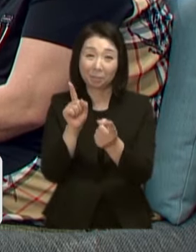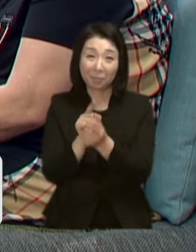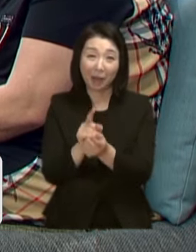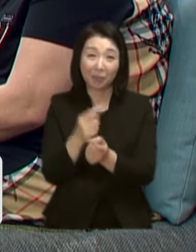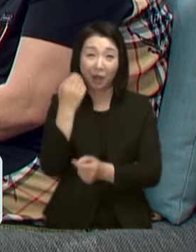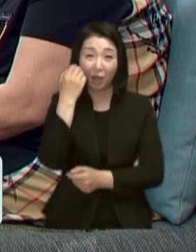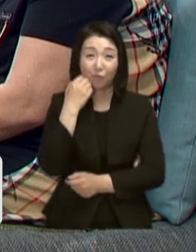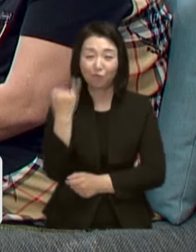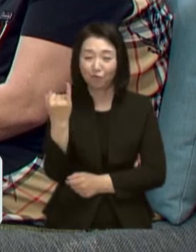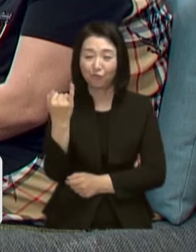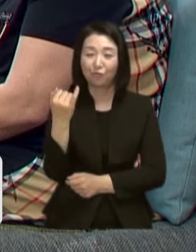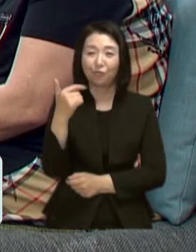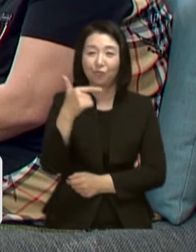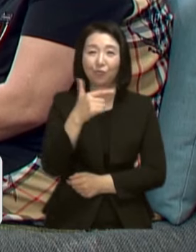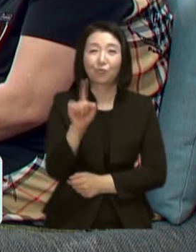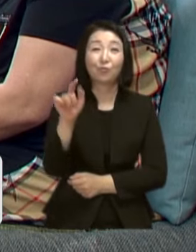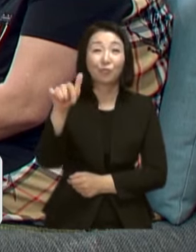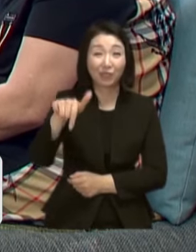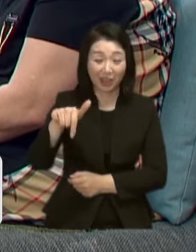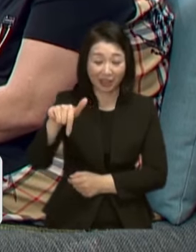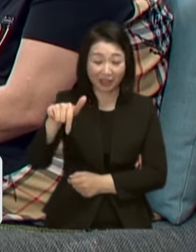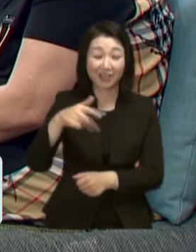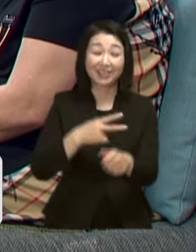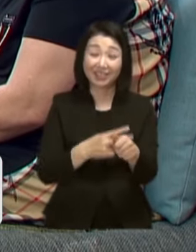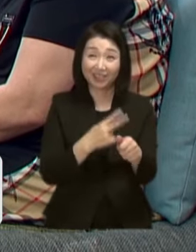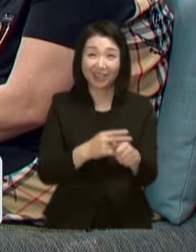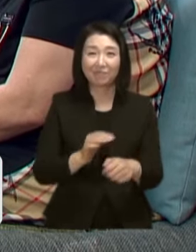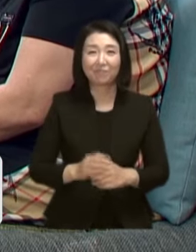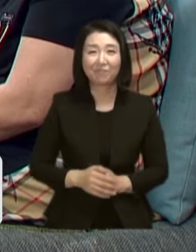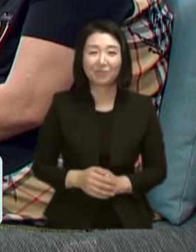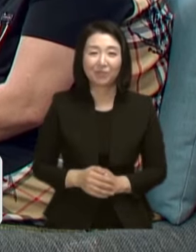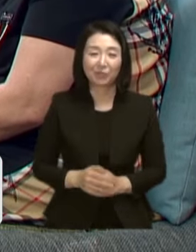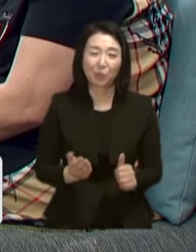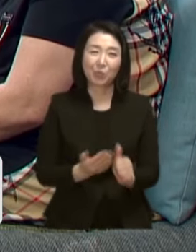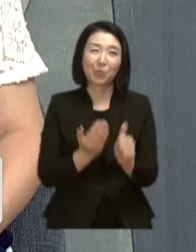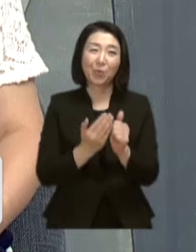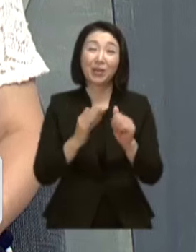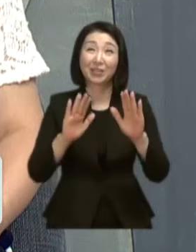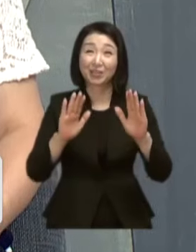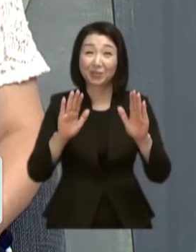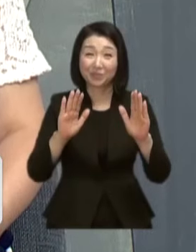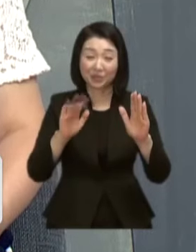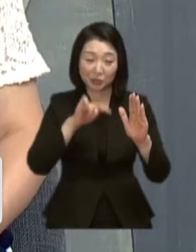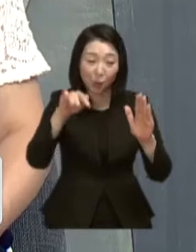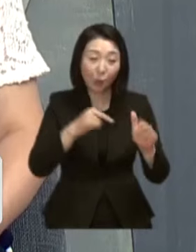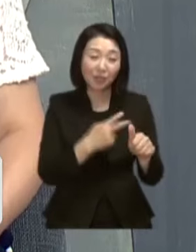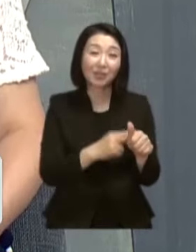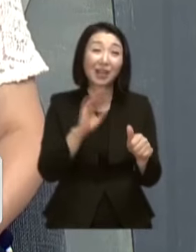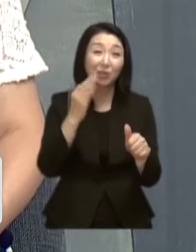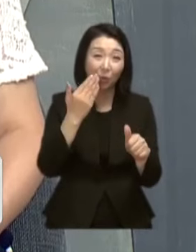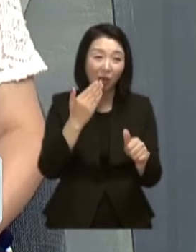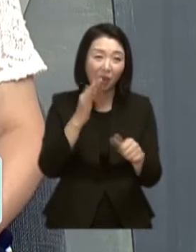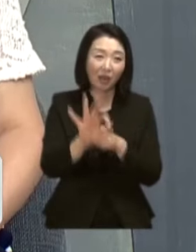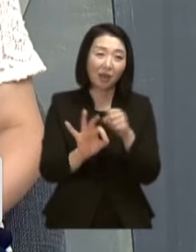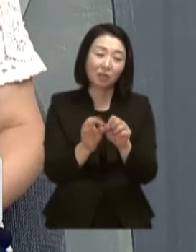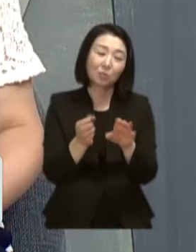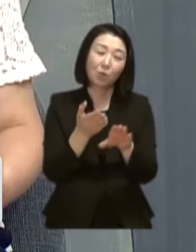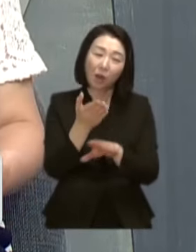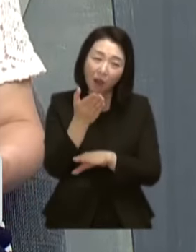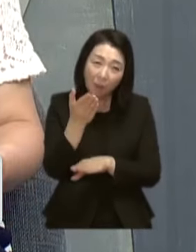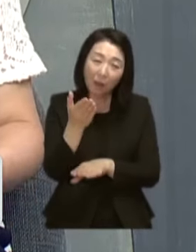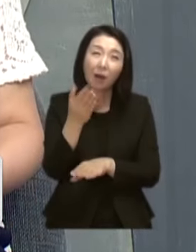이제는 자라나서 해피하우스의 교사가 네. 되고 네. 지난 10년 동안 이런 친구들이 굉장히 많을 것 같아요. 네. 떠오르는 아이가